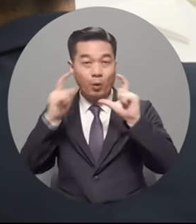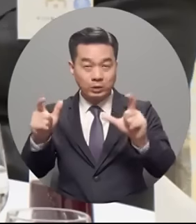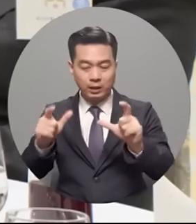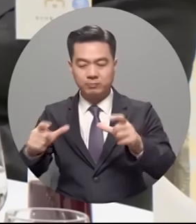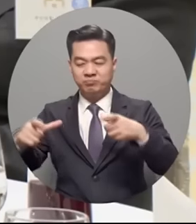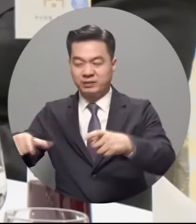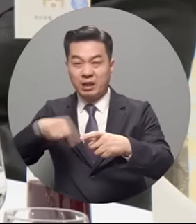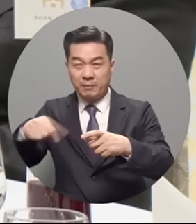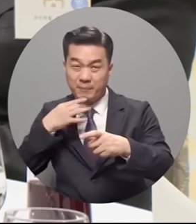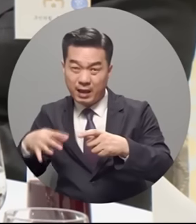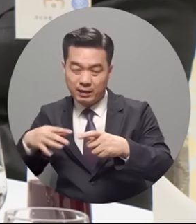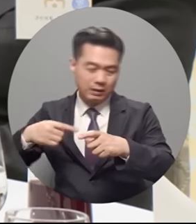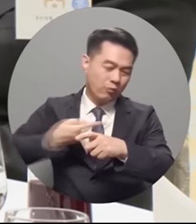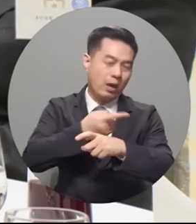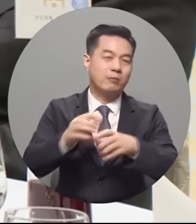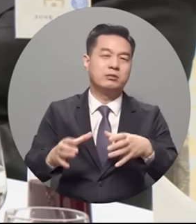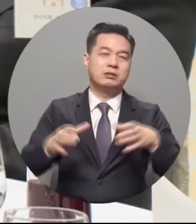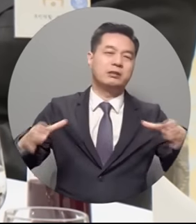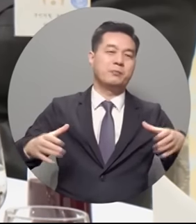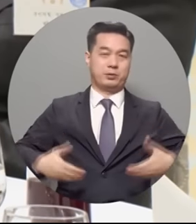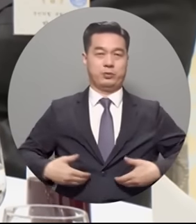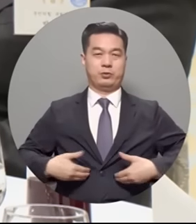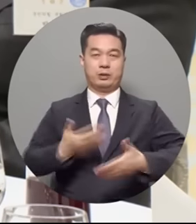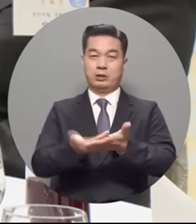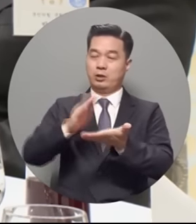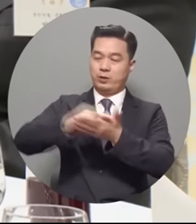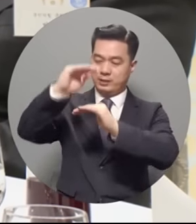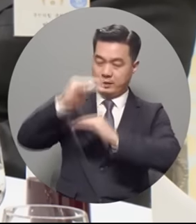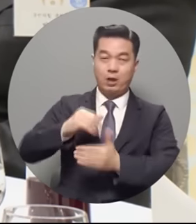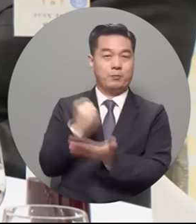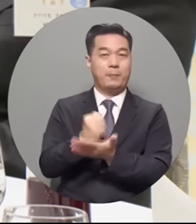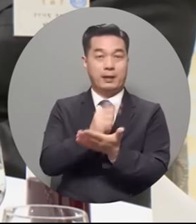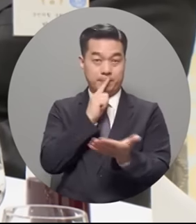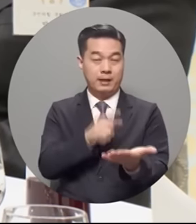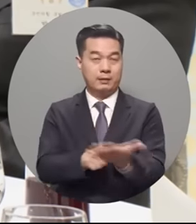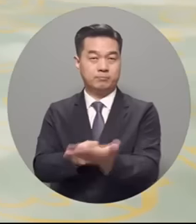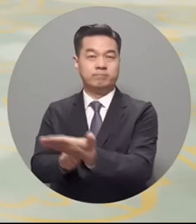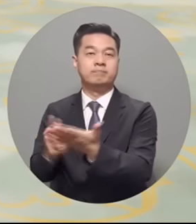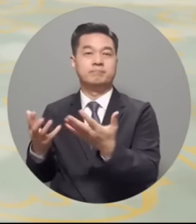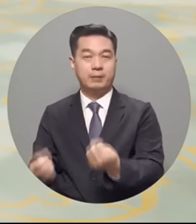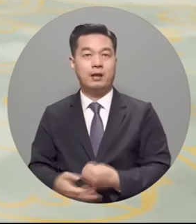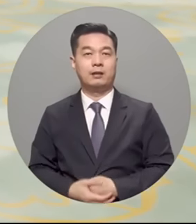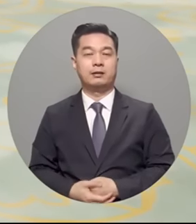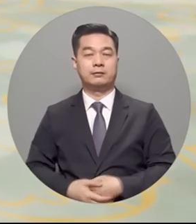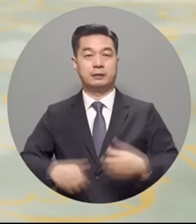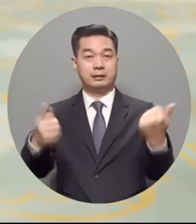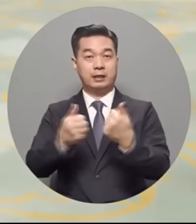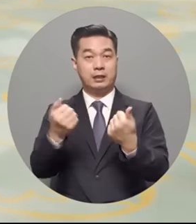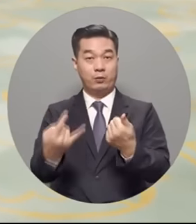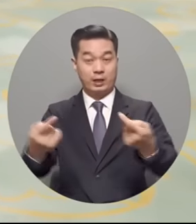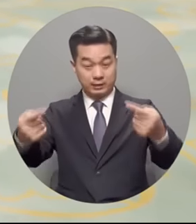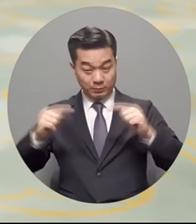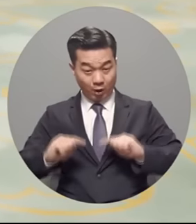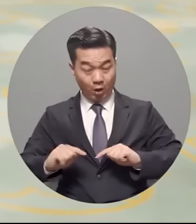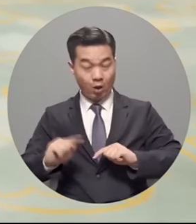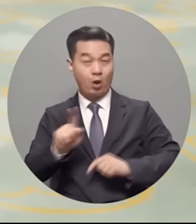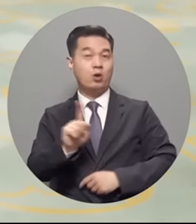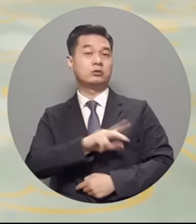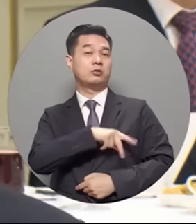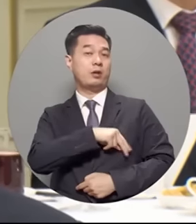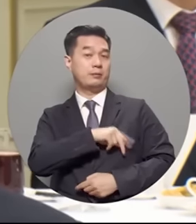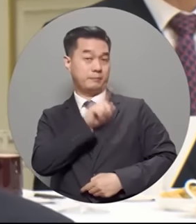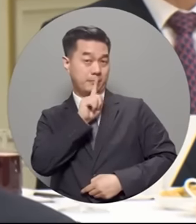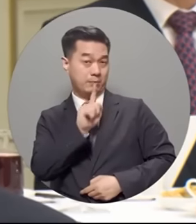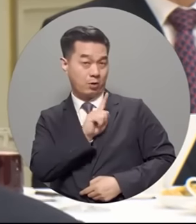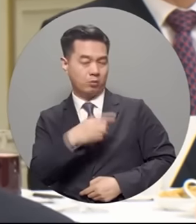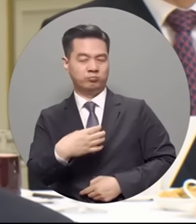등 대체로 쇄신을 요구하는 비판적 발언들입니다. 간담회에 참석한 한 중진 의원은 위기